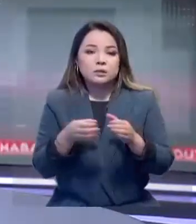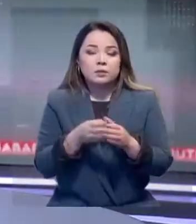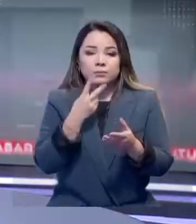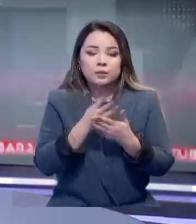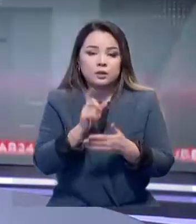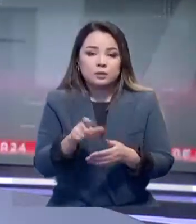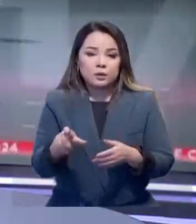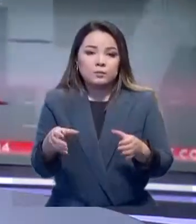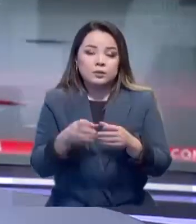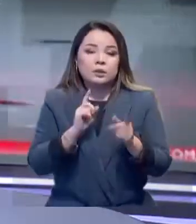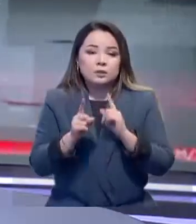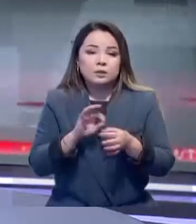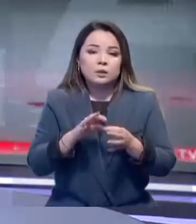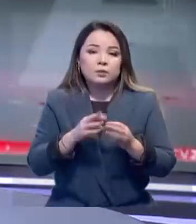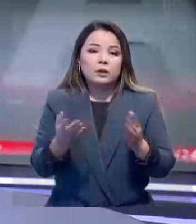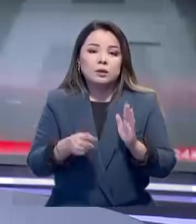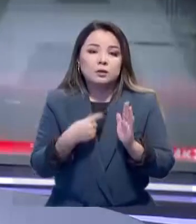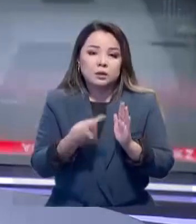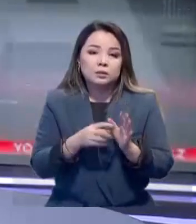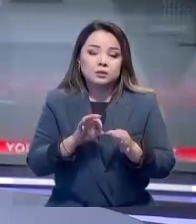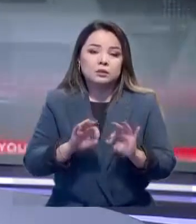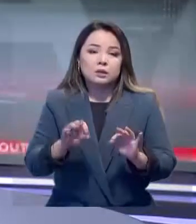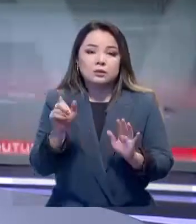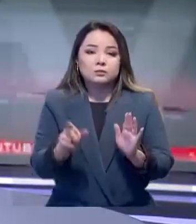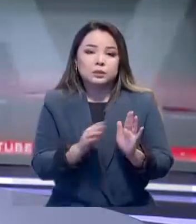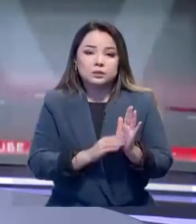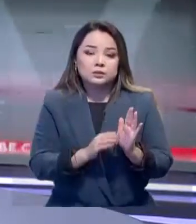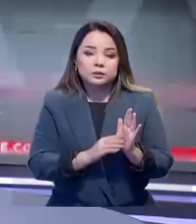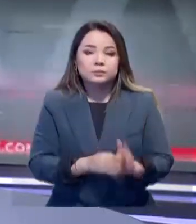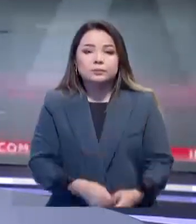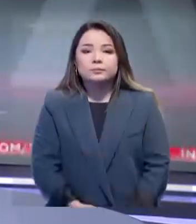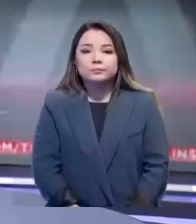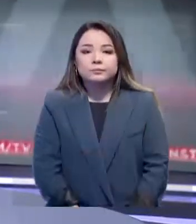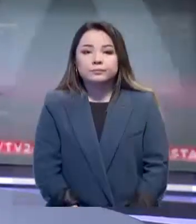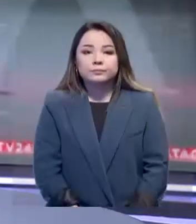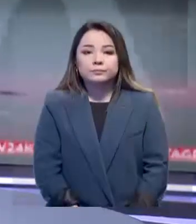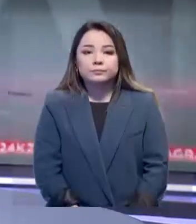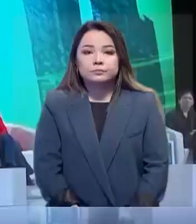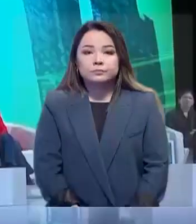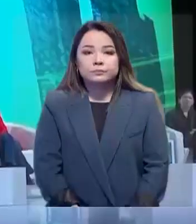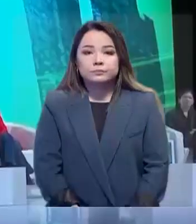панельдік сессияда тағы қандай мәселелер көтерді, тілшіміз тарқатады.